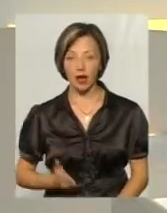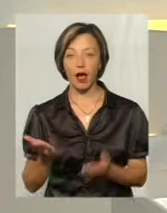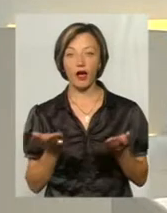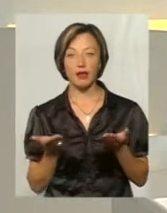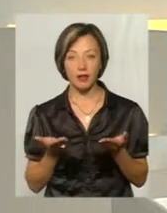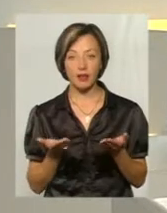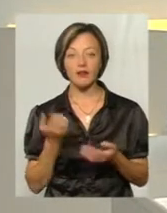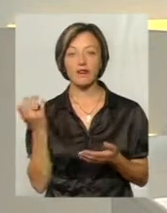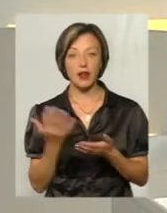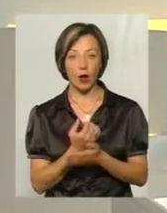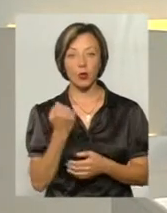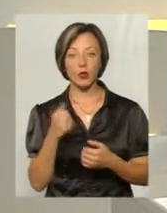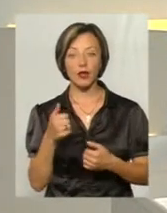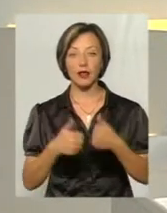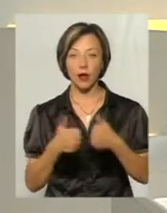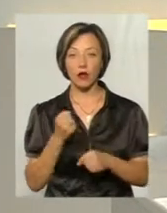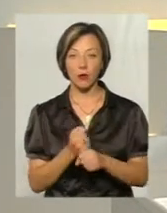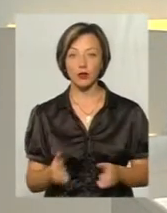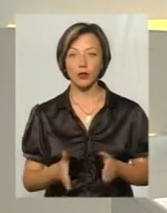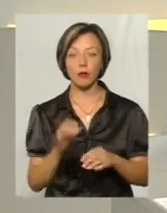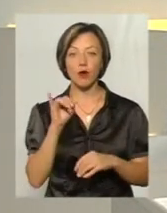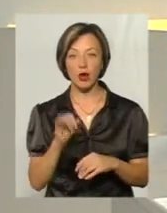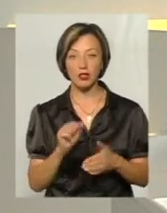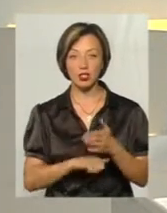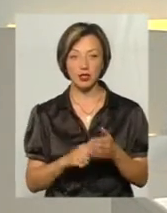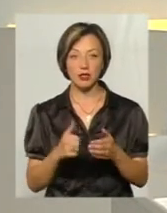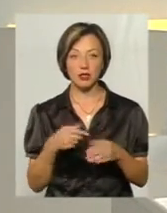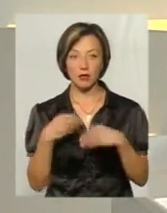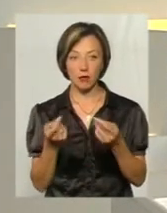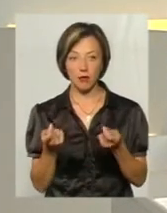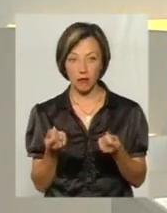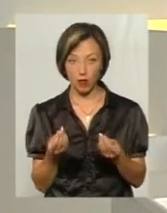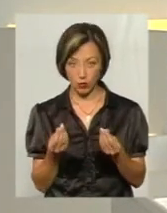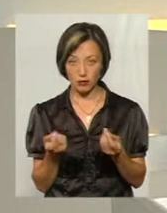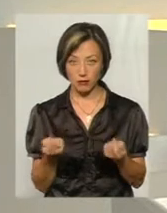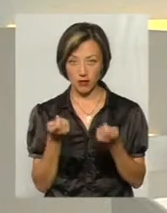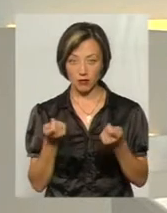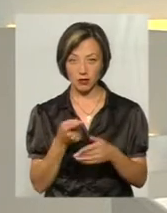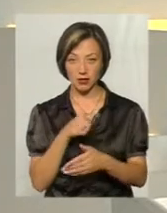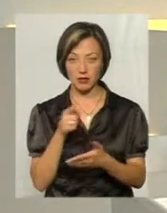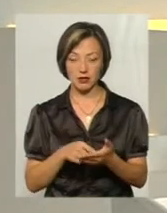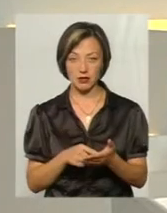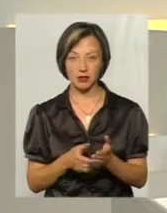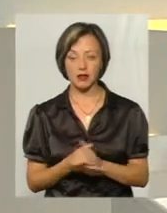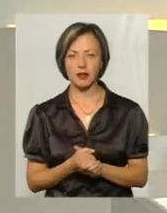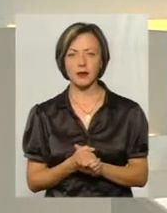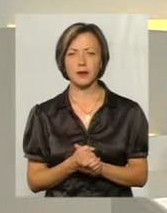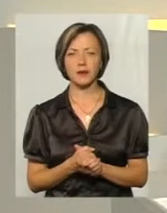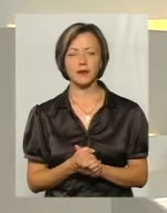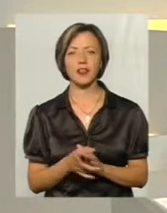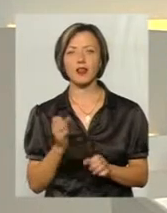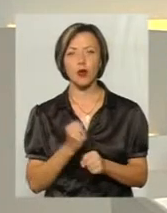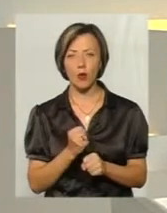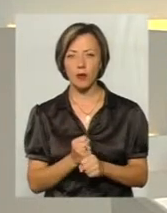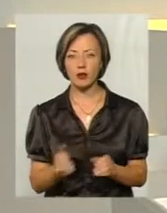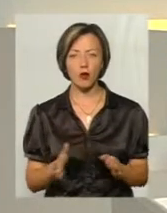які виграють тендера, роблять дороги погано через те, що їм дають мало грошей на це? Ну, чекайте, не роблять